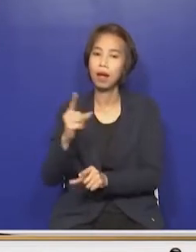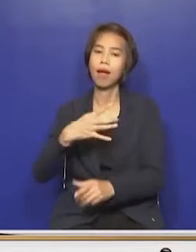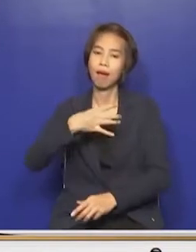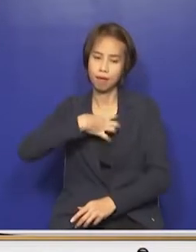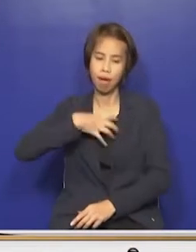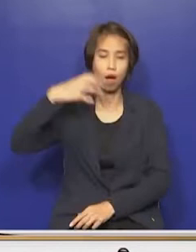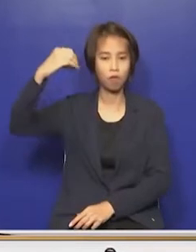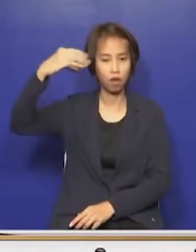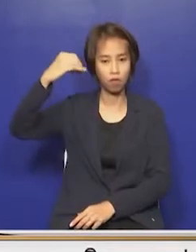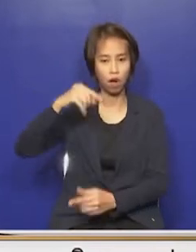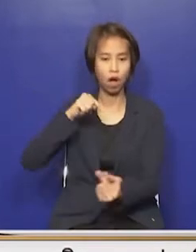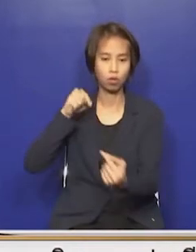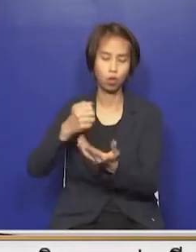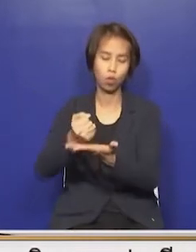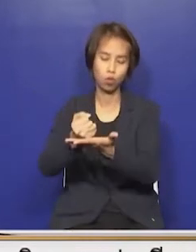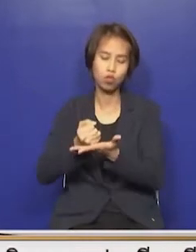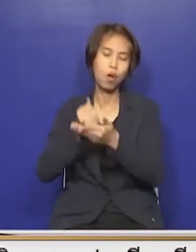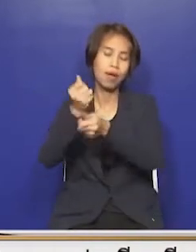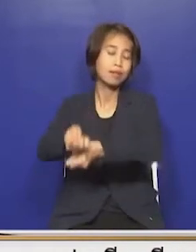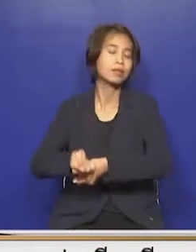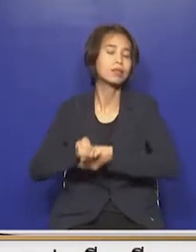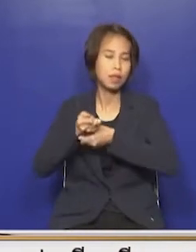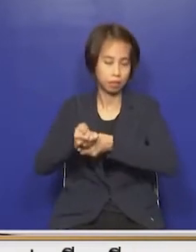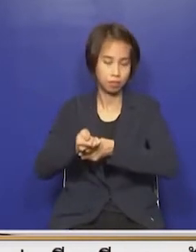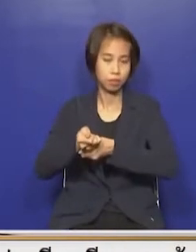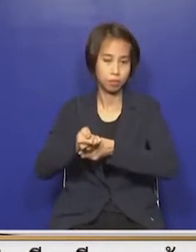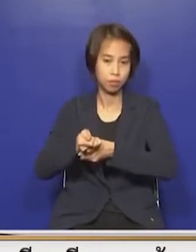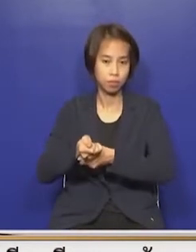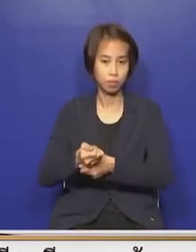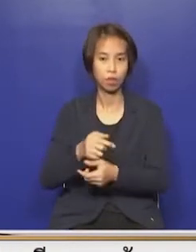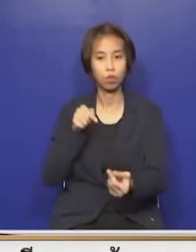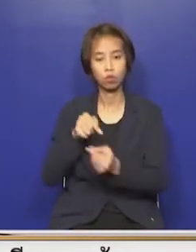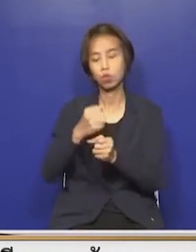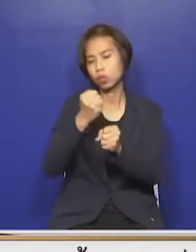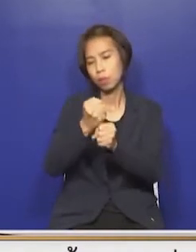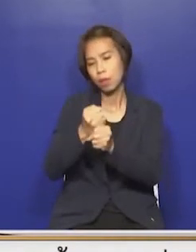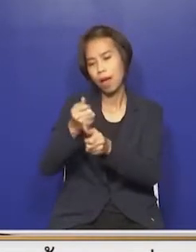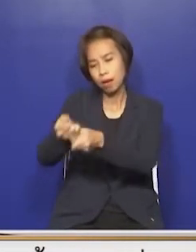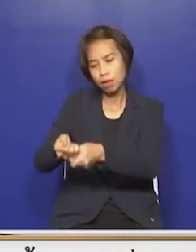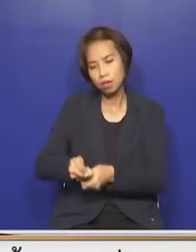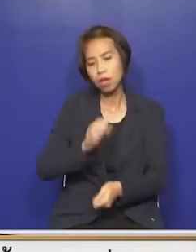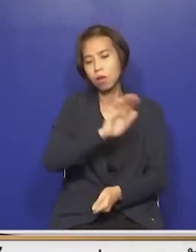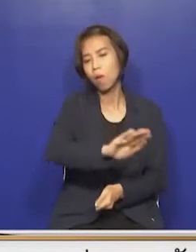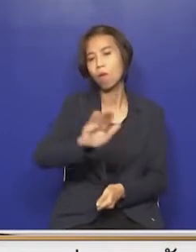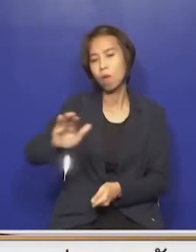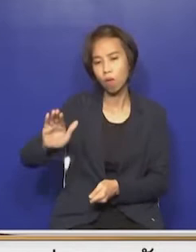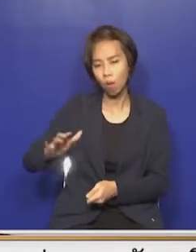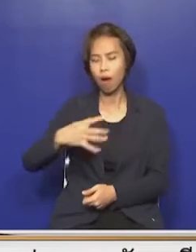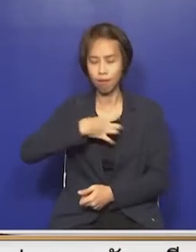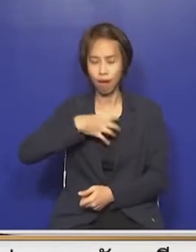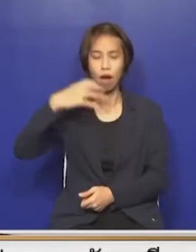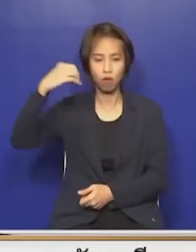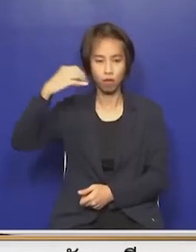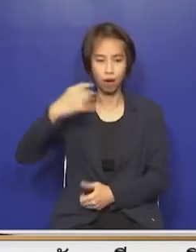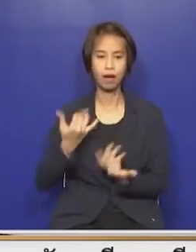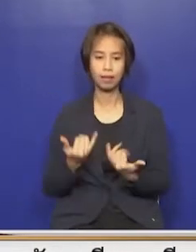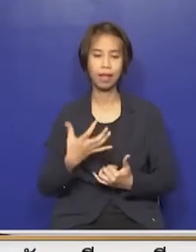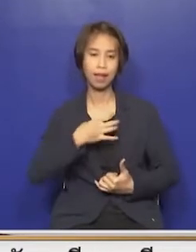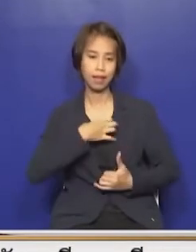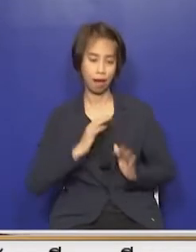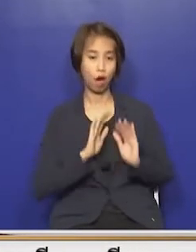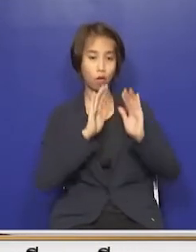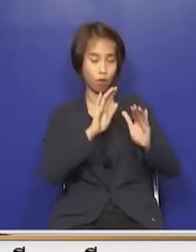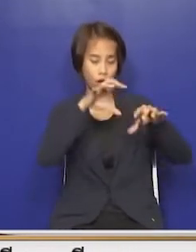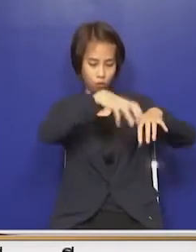การเกษตรเข้าถึงที่ทำการเกษตรของพี่น้องประชาชนก็อยากฝากหน่วยงานที่รับผิดชอบ